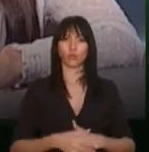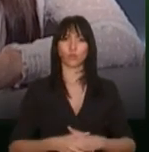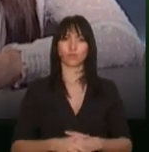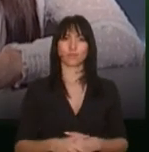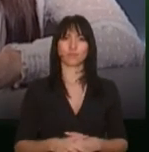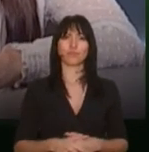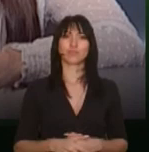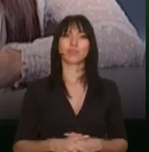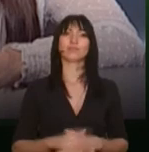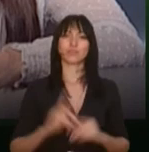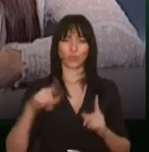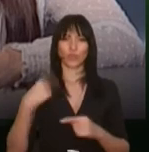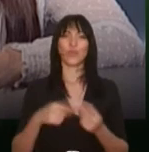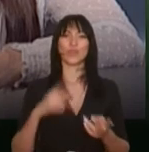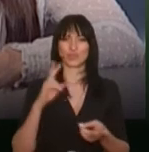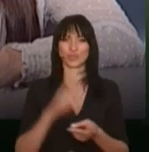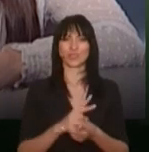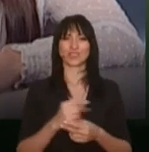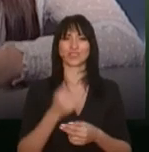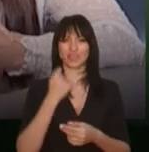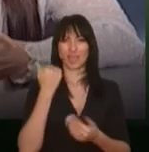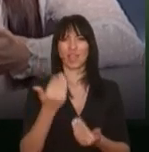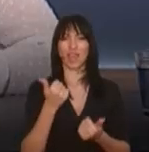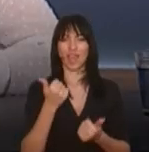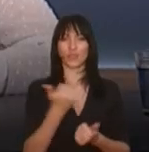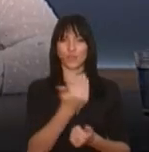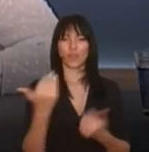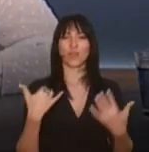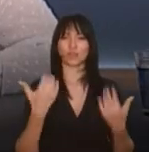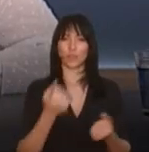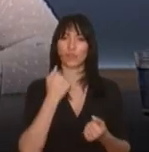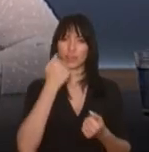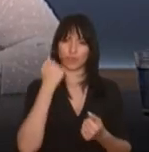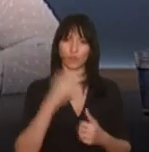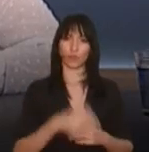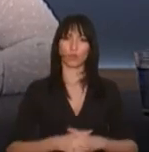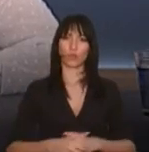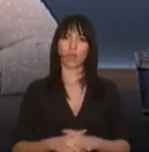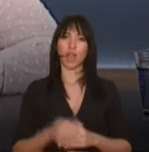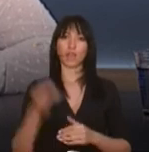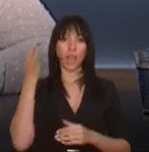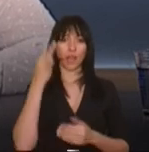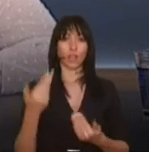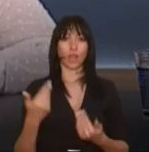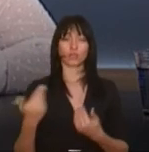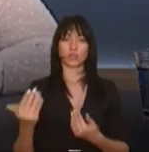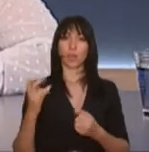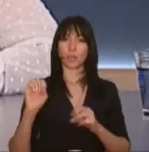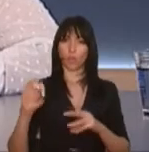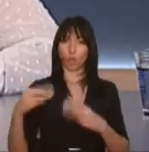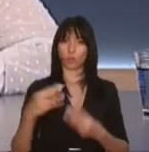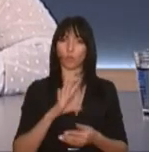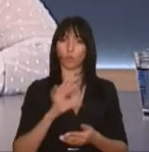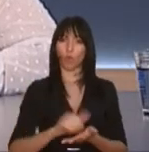Файного вечора всім і доброго здоров'я. Дякуємо навзаєм. Нагадаю, з нами на онлайн-зв'язку був